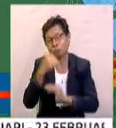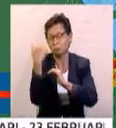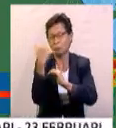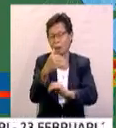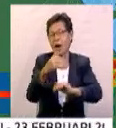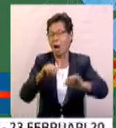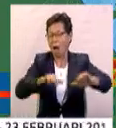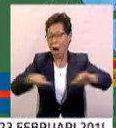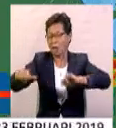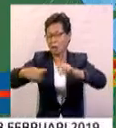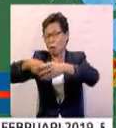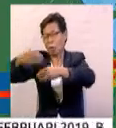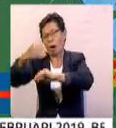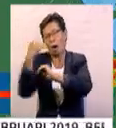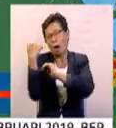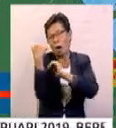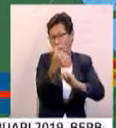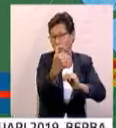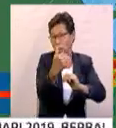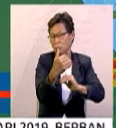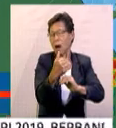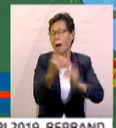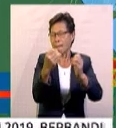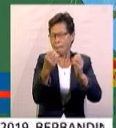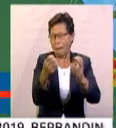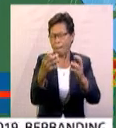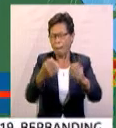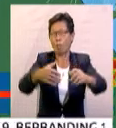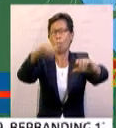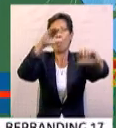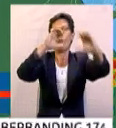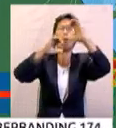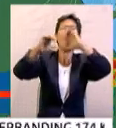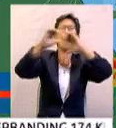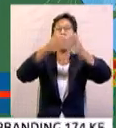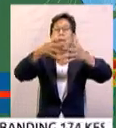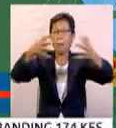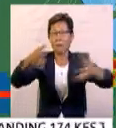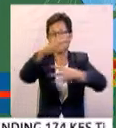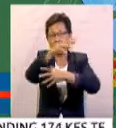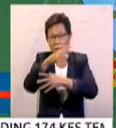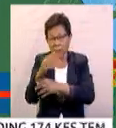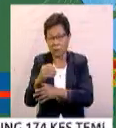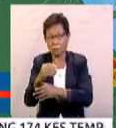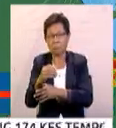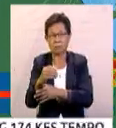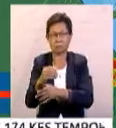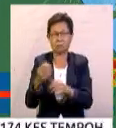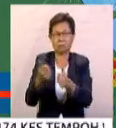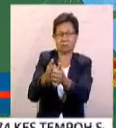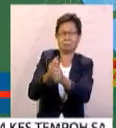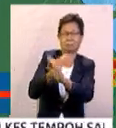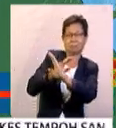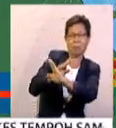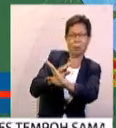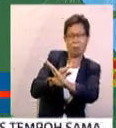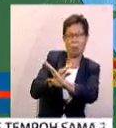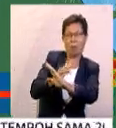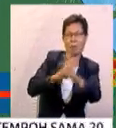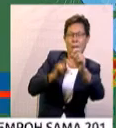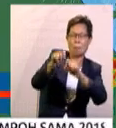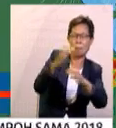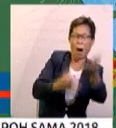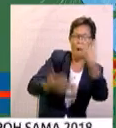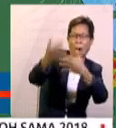mengehadkan aktiviti di luar rumah, memperbanyakkan minum air serta mengelakkan untuk melakukan